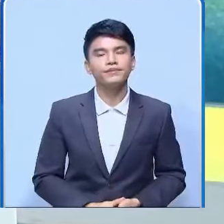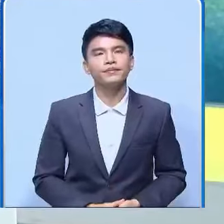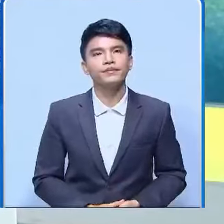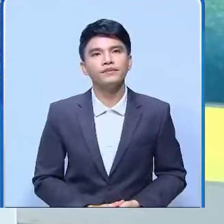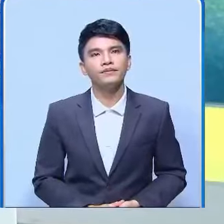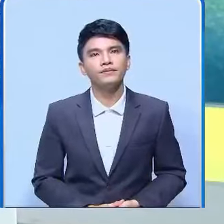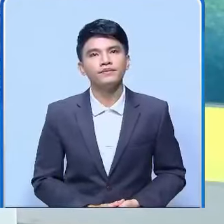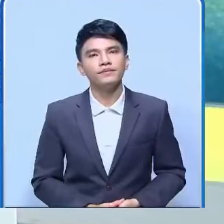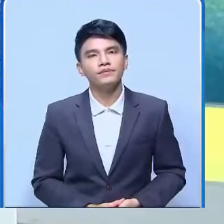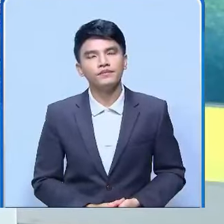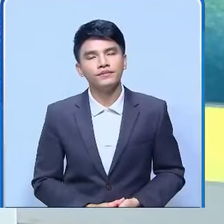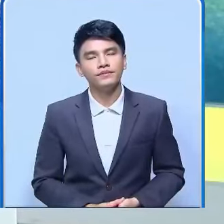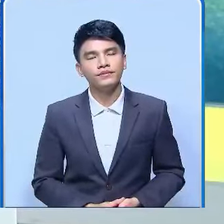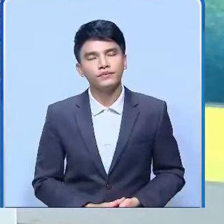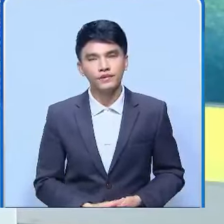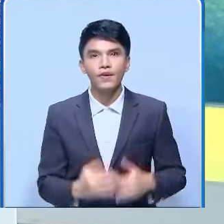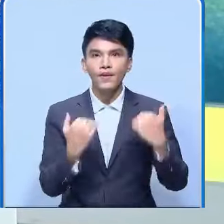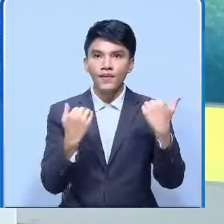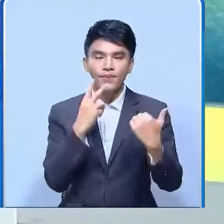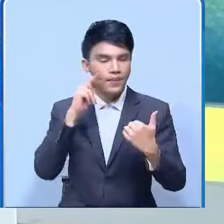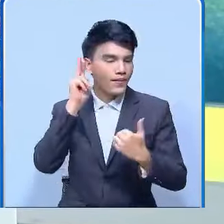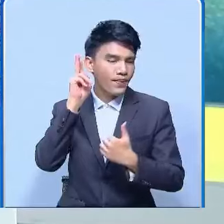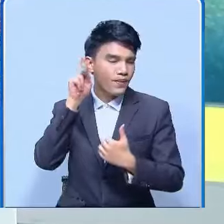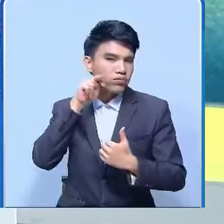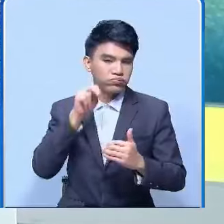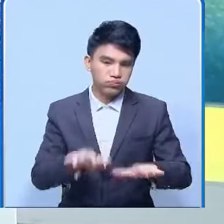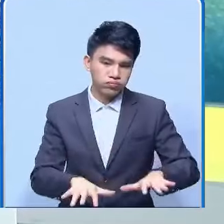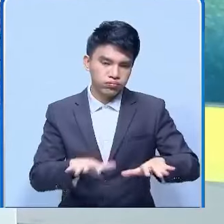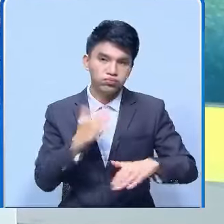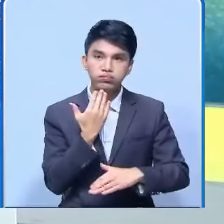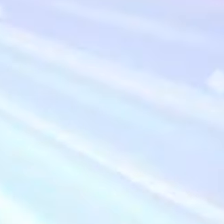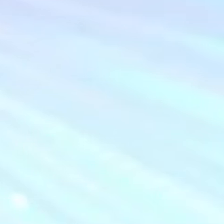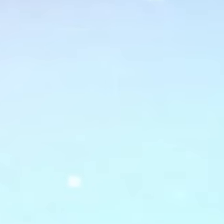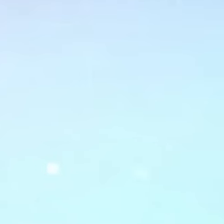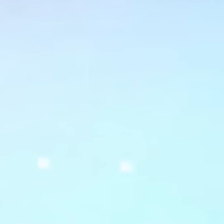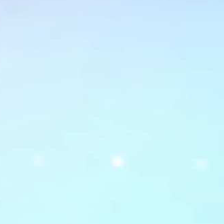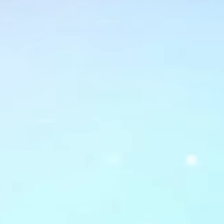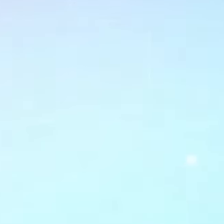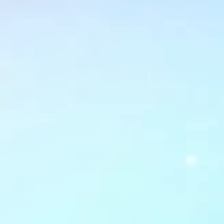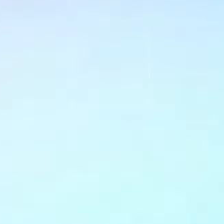เดี๋ยวเรายังคงติดตามสถานการณ์น้ำท่วมเรื่อยๆตลอดเลยนะคะคุณผู้ชมคะ